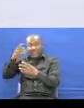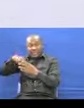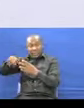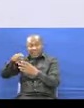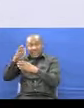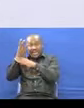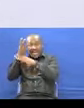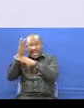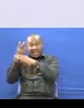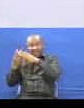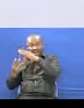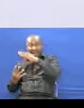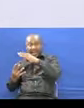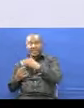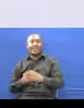4